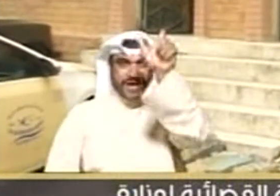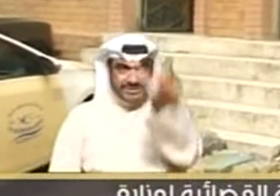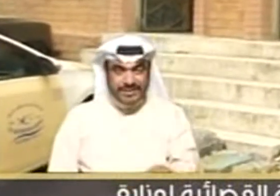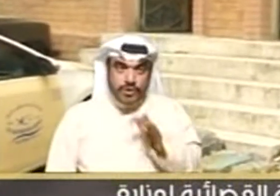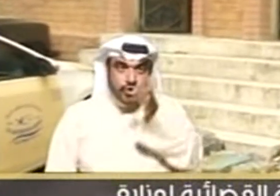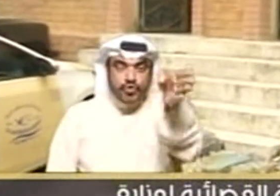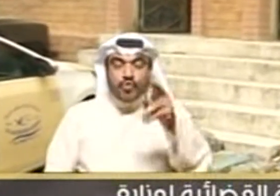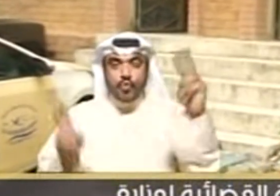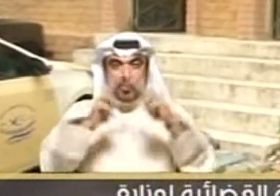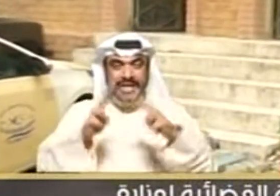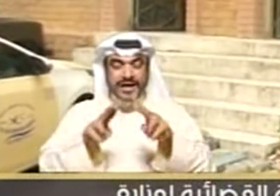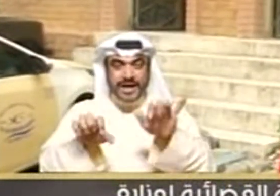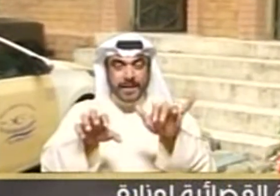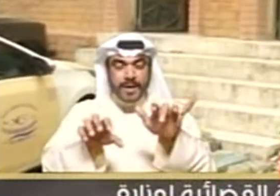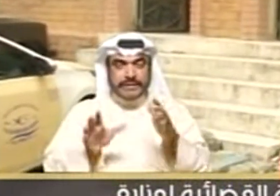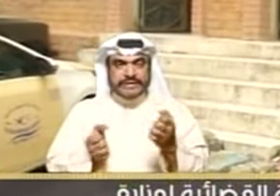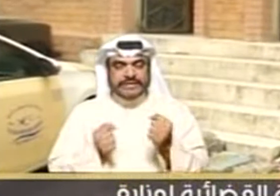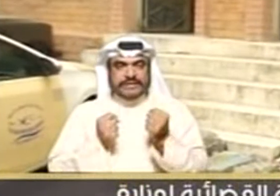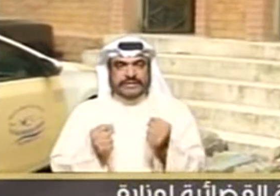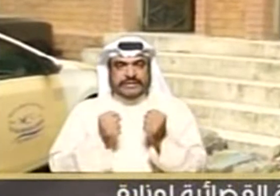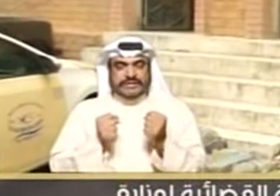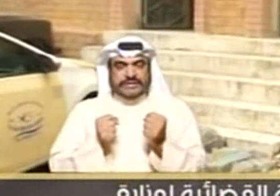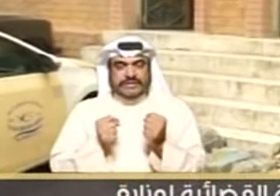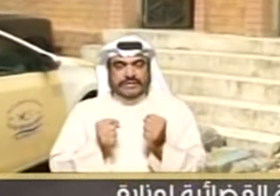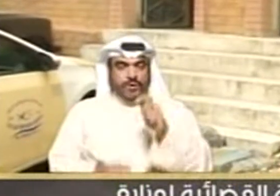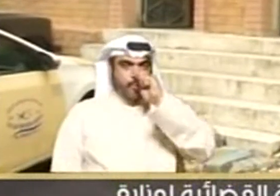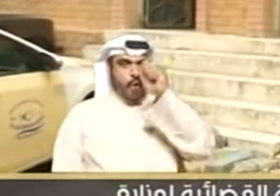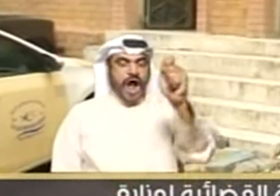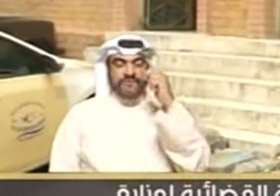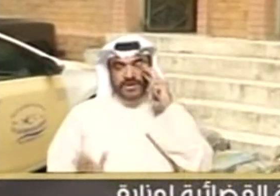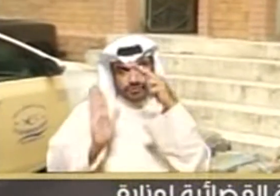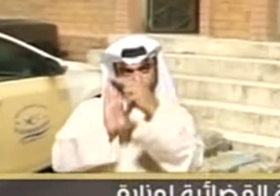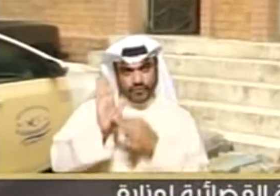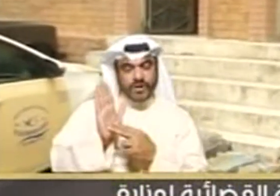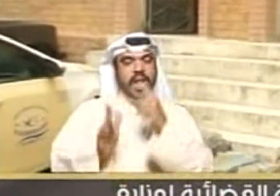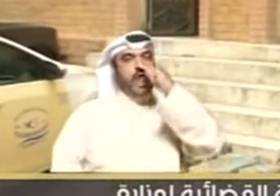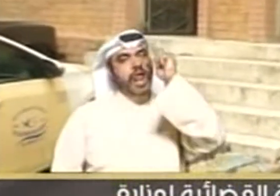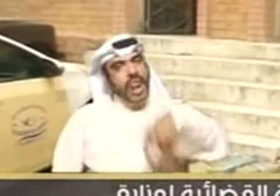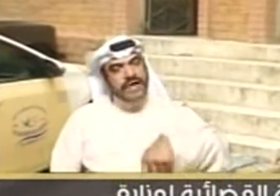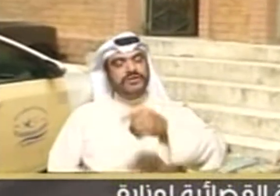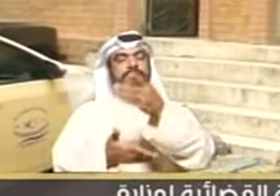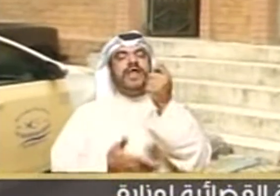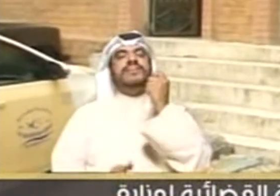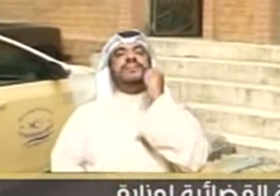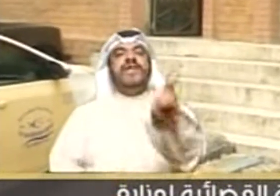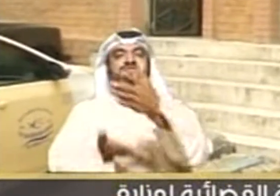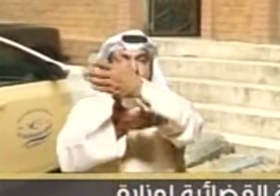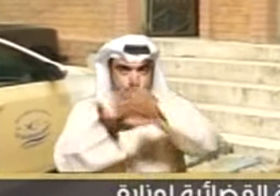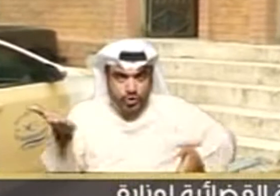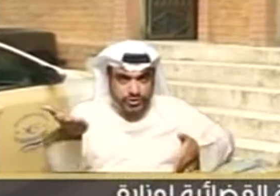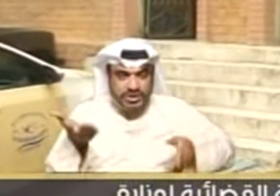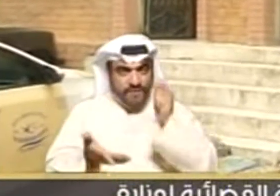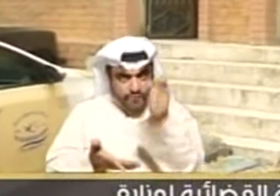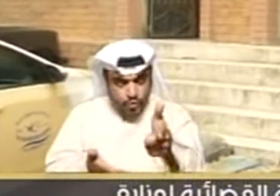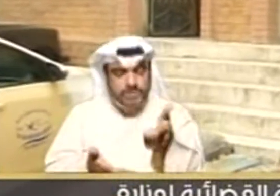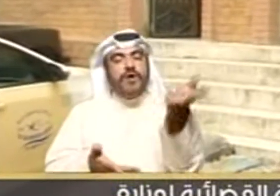لانه كان عليه بلوك، فحزتها هني يتفاجئ بالمخالفه نفسه يشوفها، يجي مجبور انه يسوي اللي هو موضوع الصلح